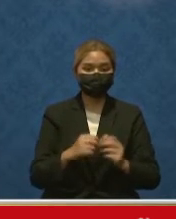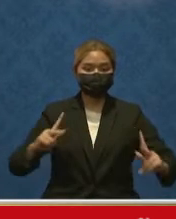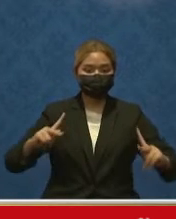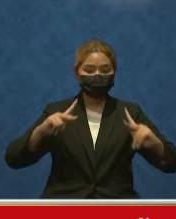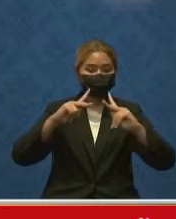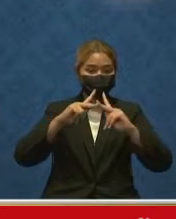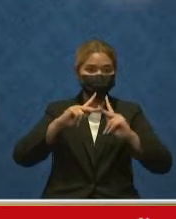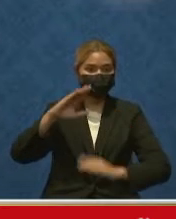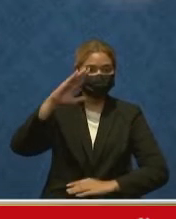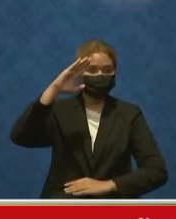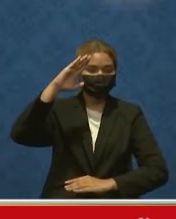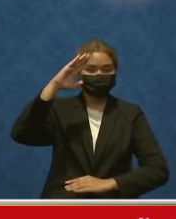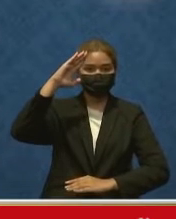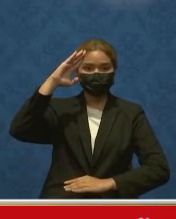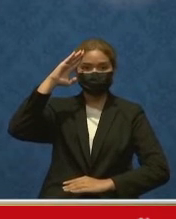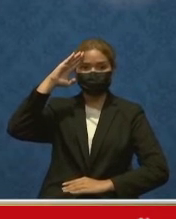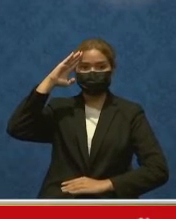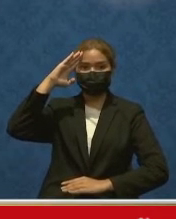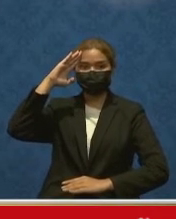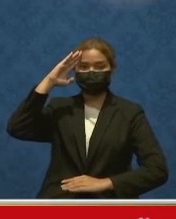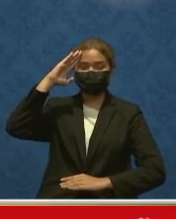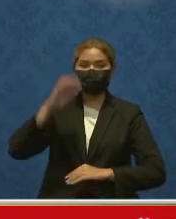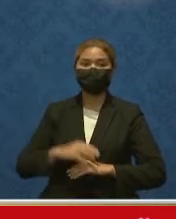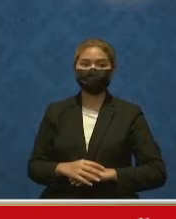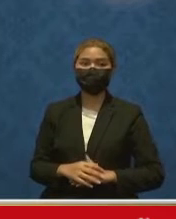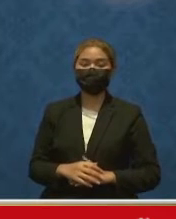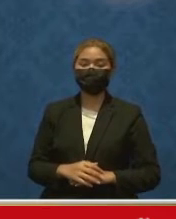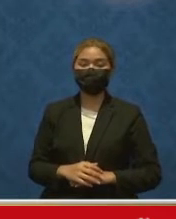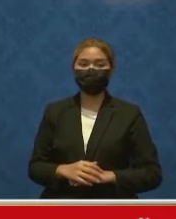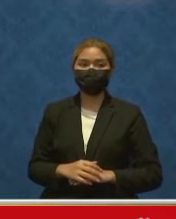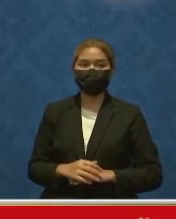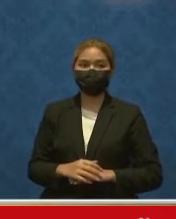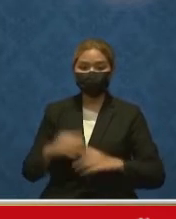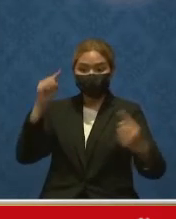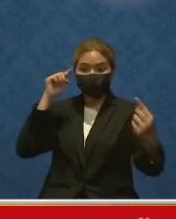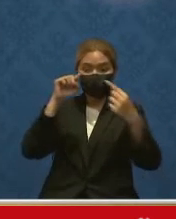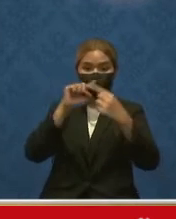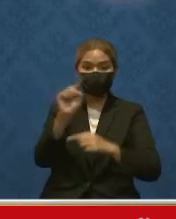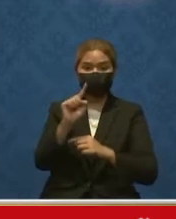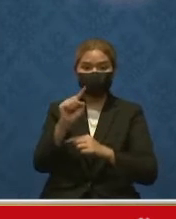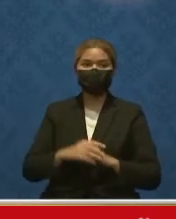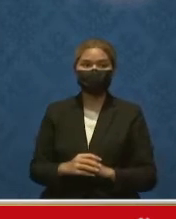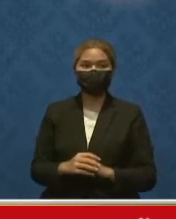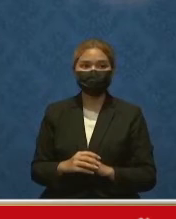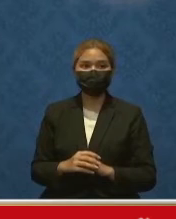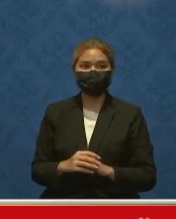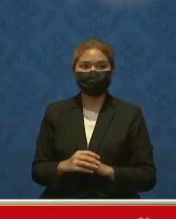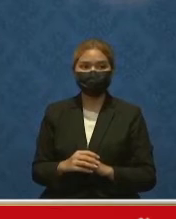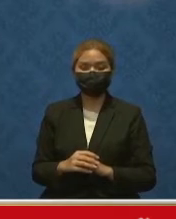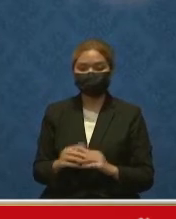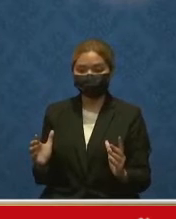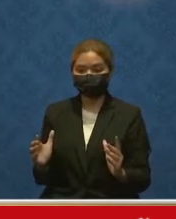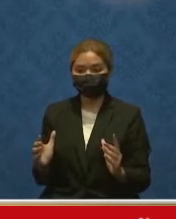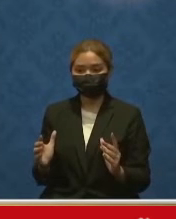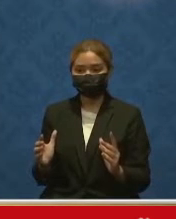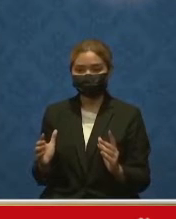ต่างๆนิสัยทัศน์ของกระทรวงกลาโหมเนี่ยบอกว่ามีศักยภาพต่างอาหารทิศครับเทียมใน